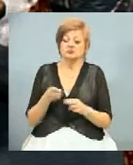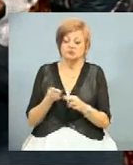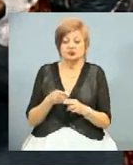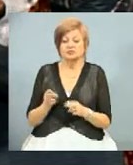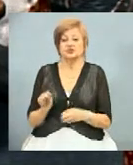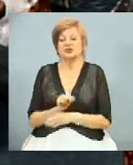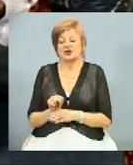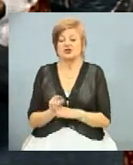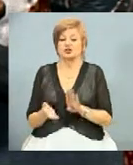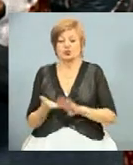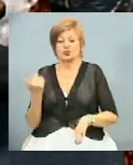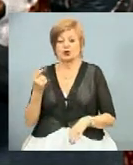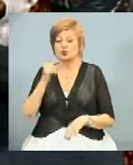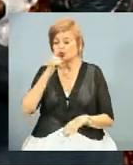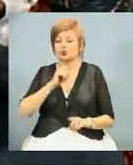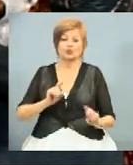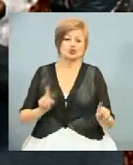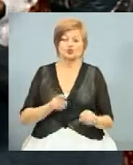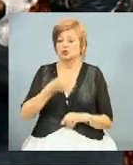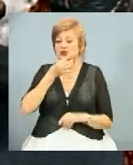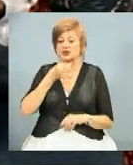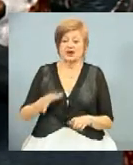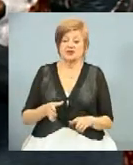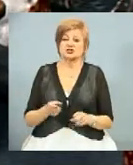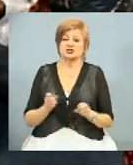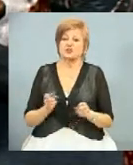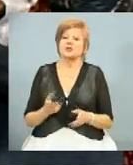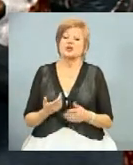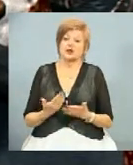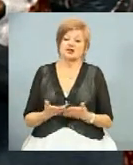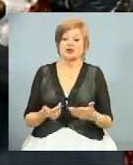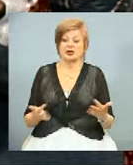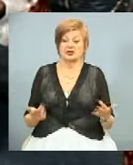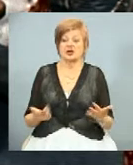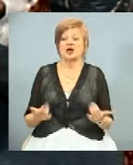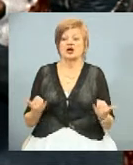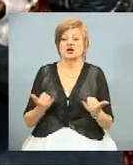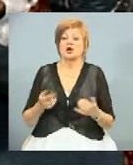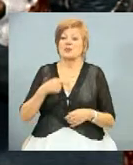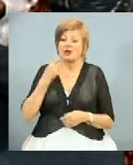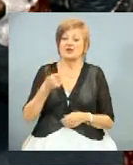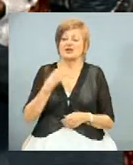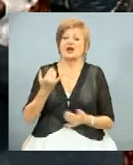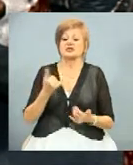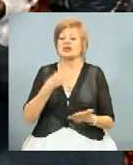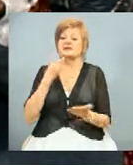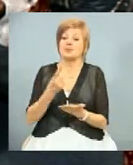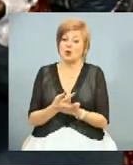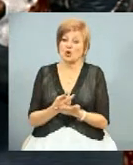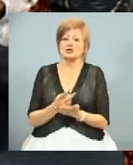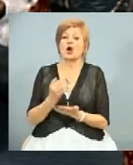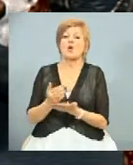або видалити якусь певну програму, яка тобі наносить загрозу. Ну і таке інше. Ну що ж, ми говоримо та говоримо, давай покажемо